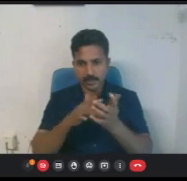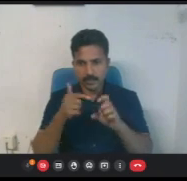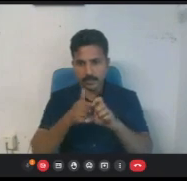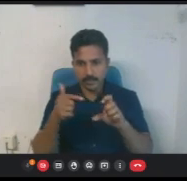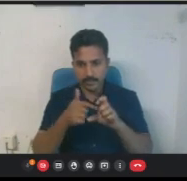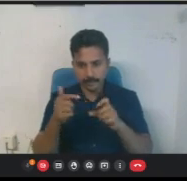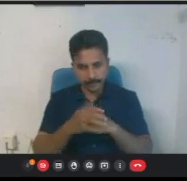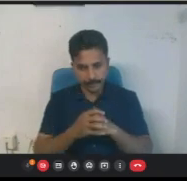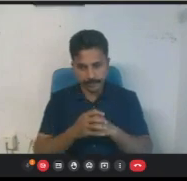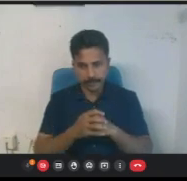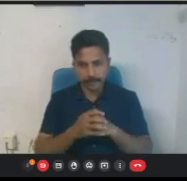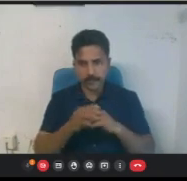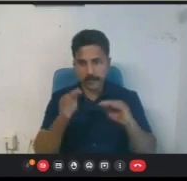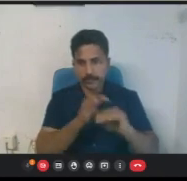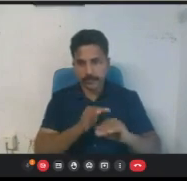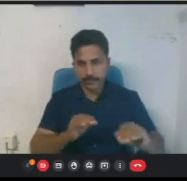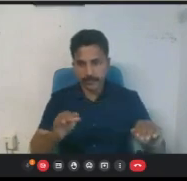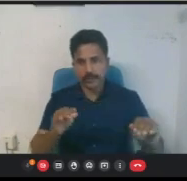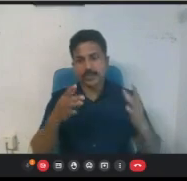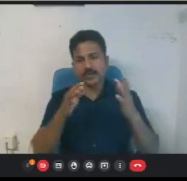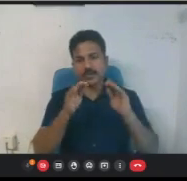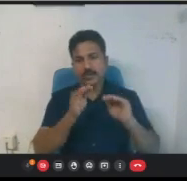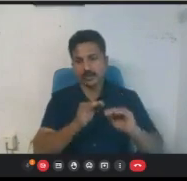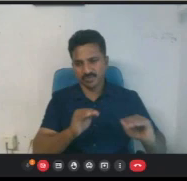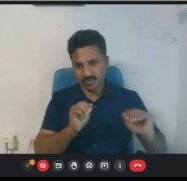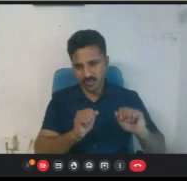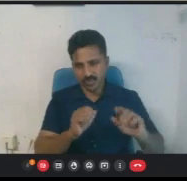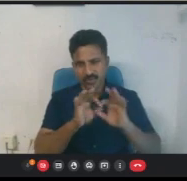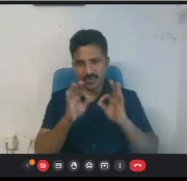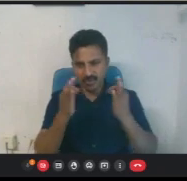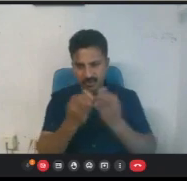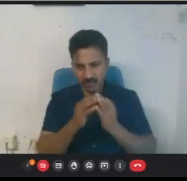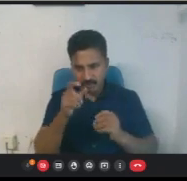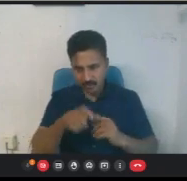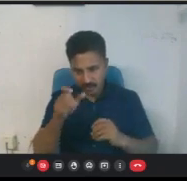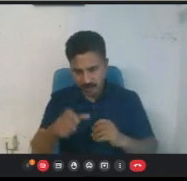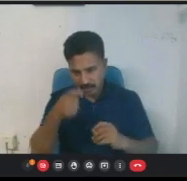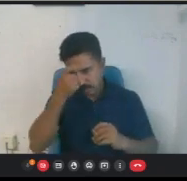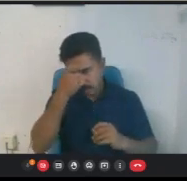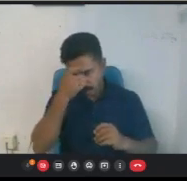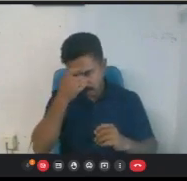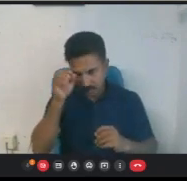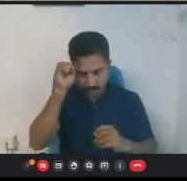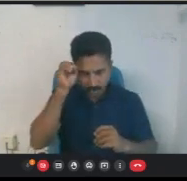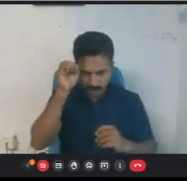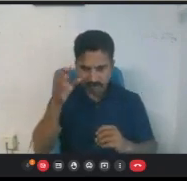ഈ കുട്ടികൾക്കുള്ള കുടുംബാംഗങ്ങളുടെയും കാര്യങ്ങളെ സംബന്ധിച്ചുള്ള പ്രശ്നങ്ങളെ സംബന്ധിച്ചുള്ള അവതരണമൊക്കെ